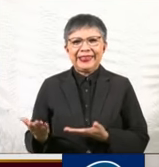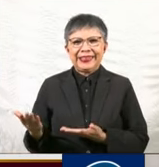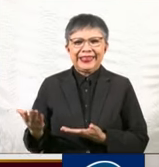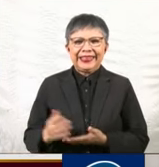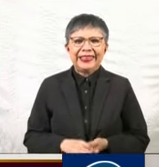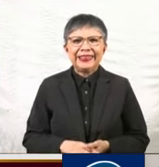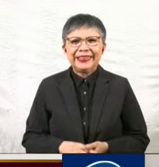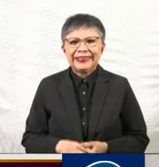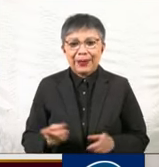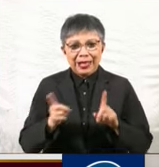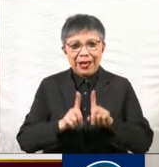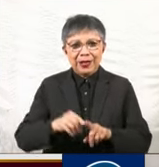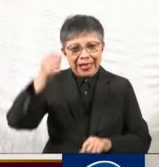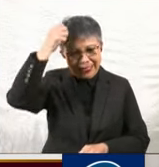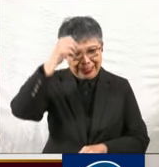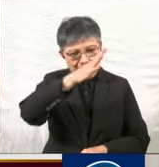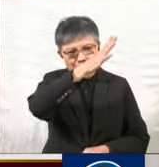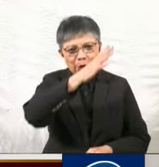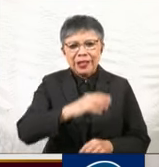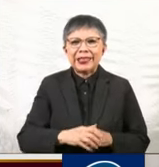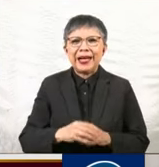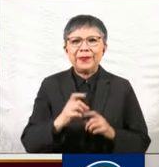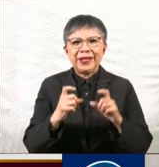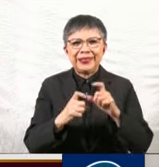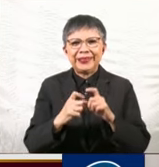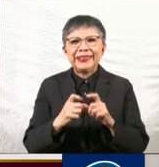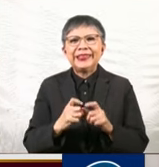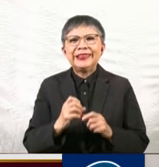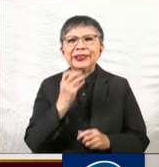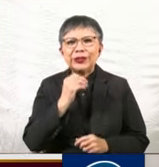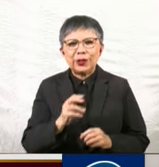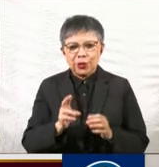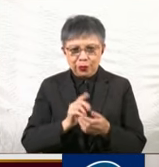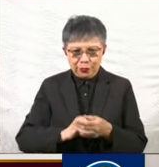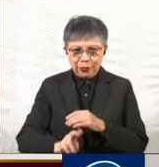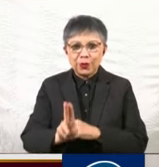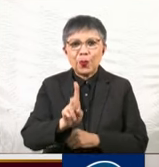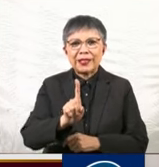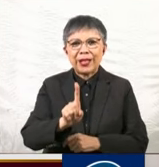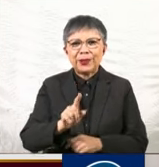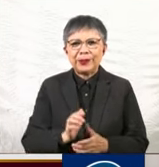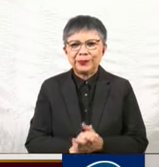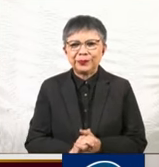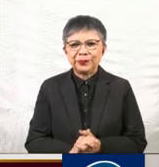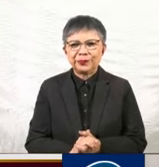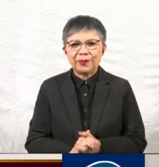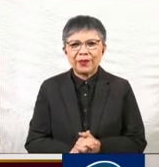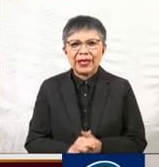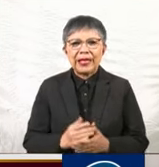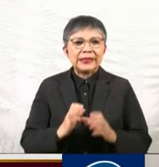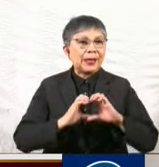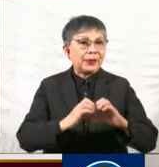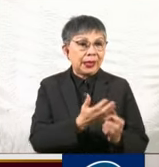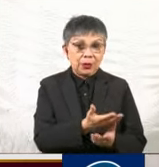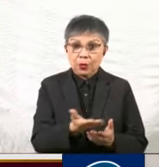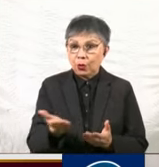sepatu kami pasangan Rida pasang urut nomor satu ya Bapak Ibu yang saya hormati Izinkan saya mencintai